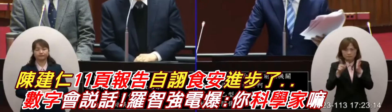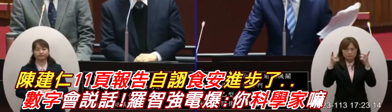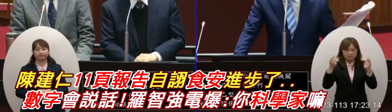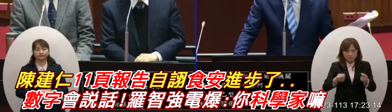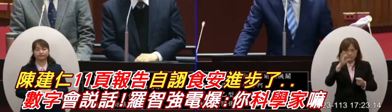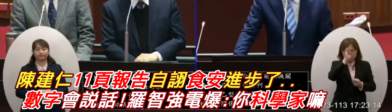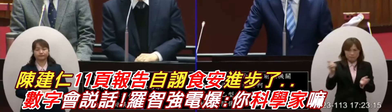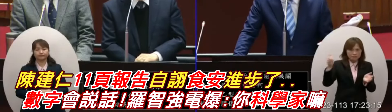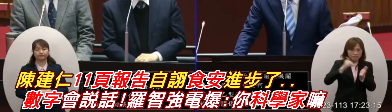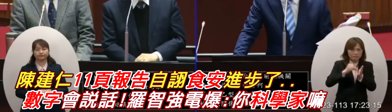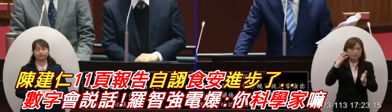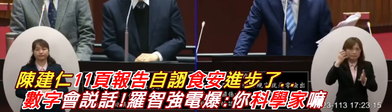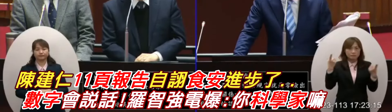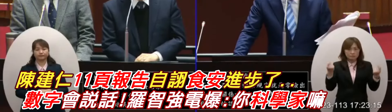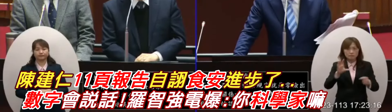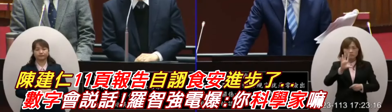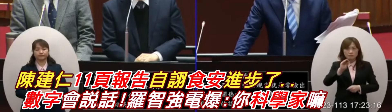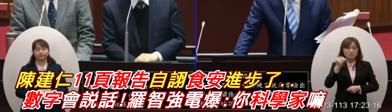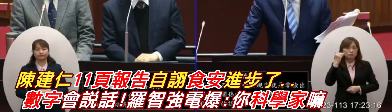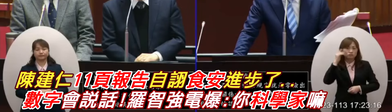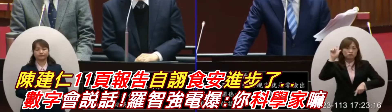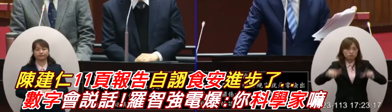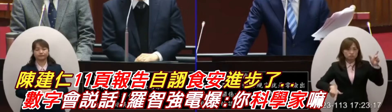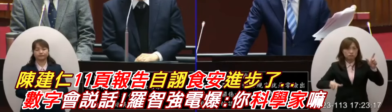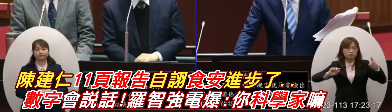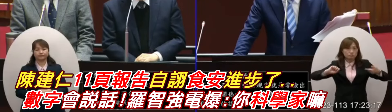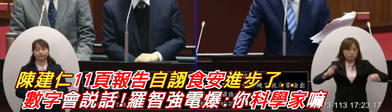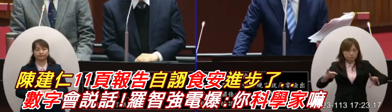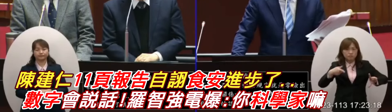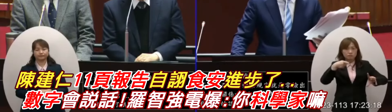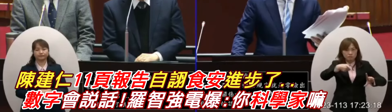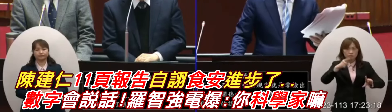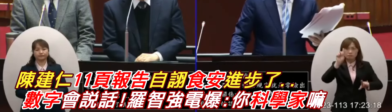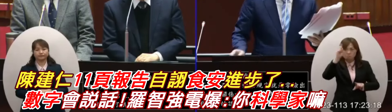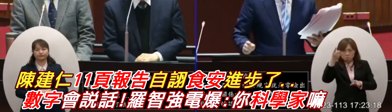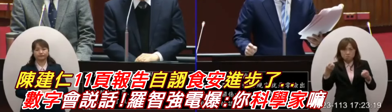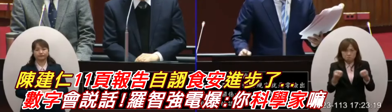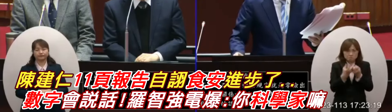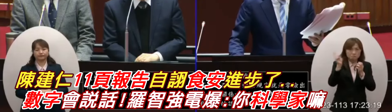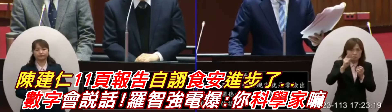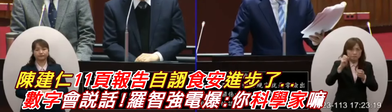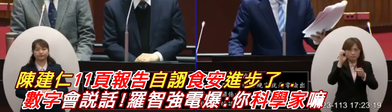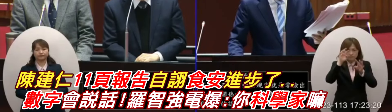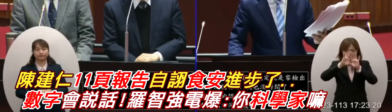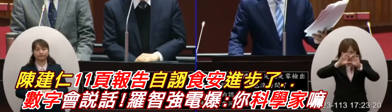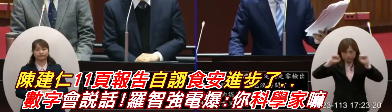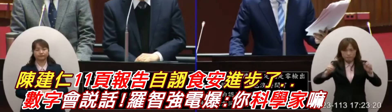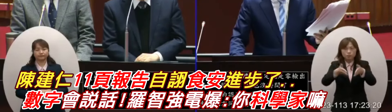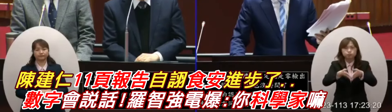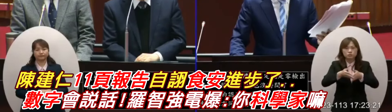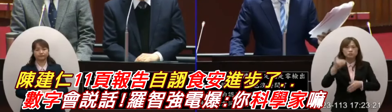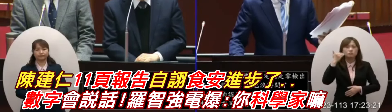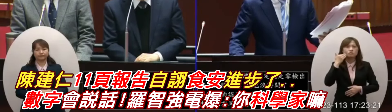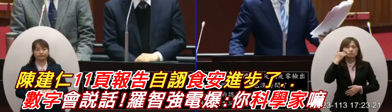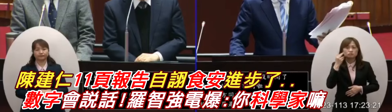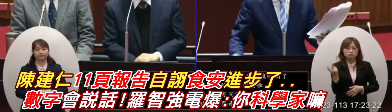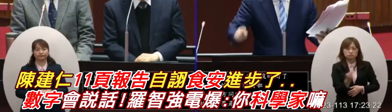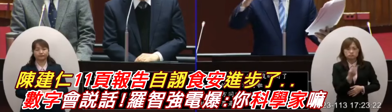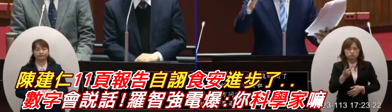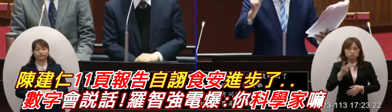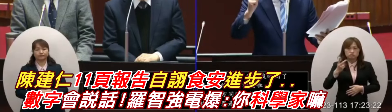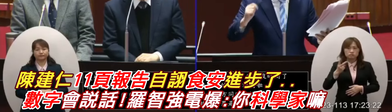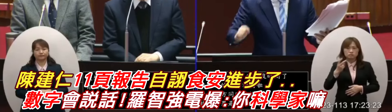不一致，就找出原因，为何同样的样本有不同检测结果。如果台中食安处跟食药署复检